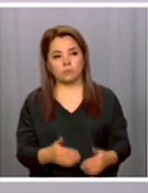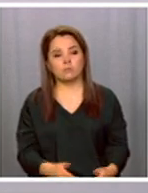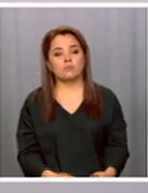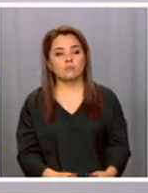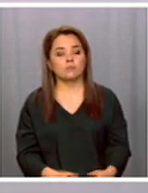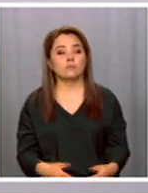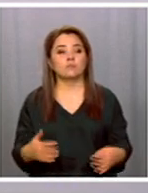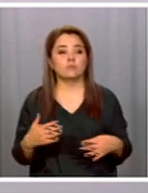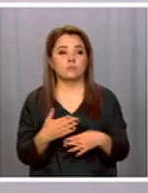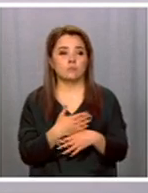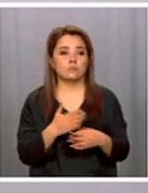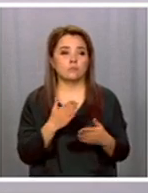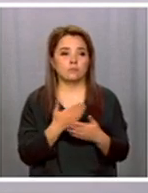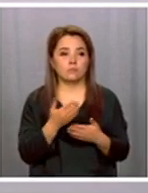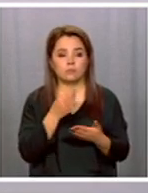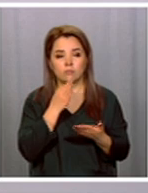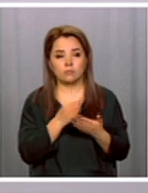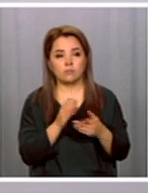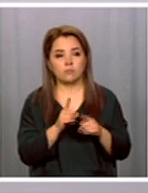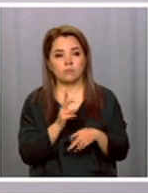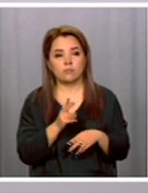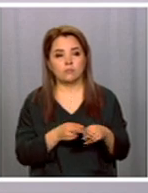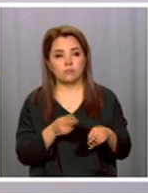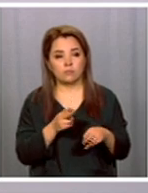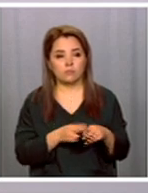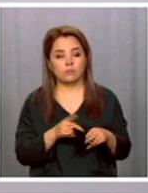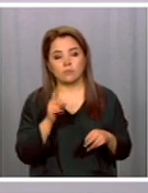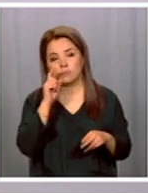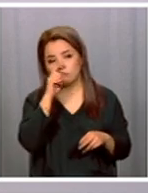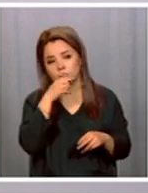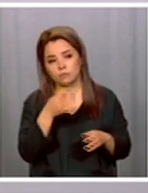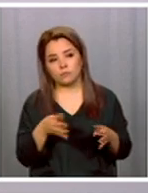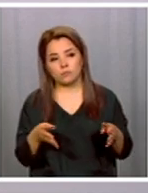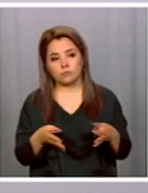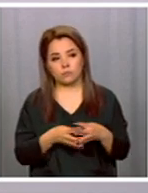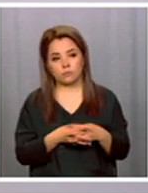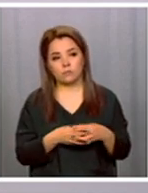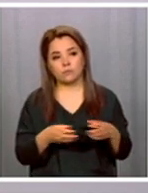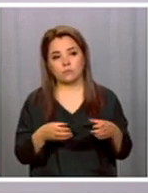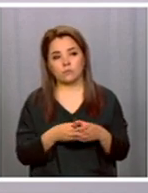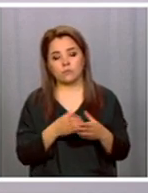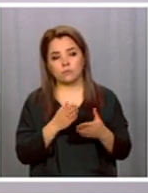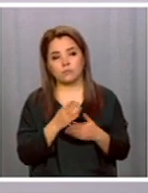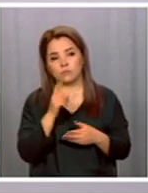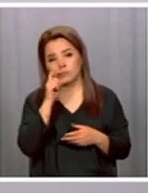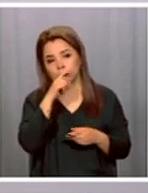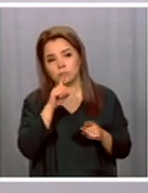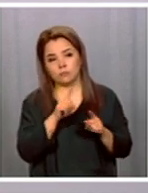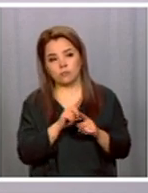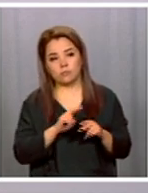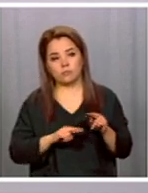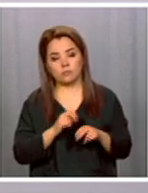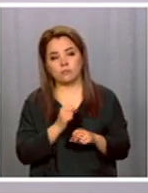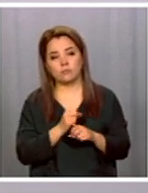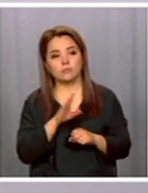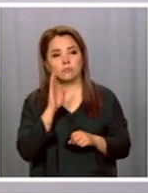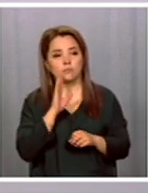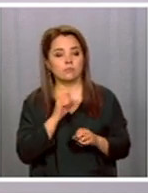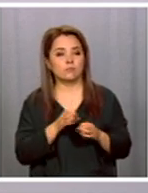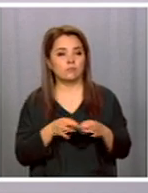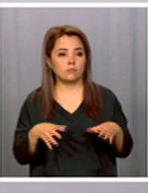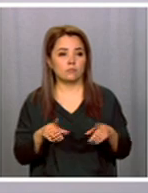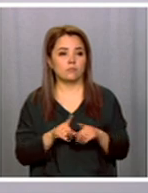Реакция теңдеулері. Метал қышқылмен әрекеттескен кезде қышқыл құрамындағы сутек атомын